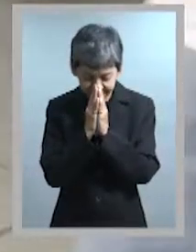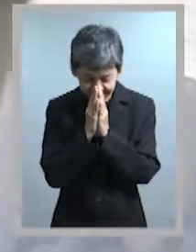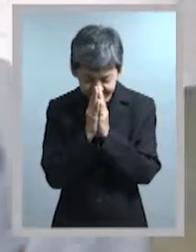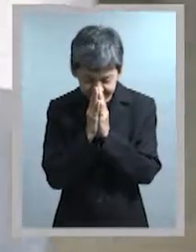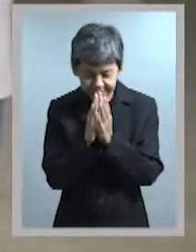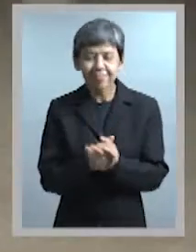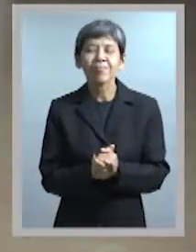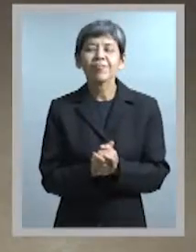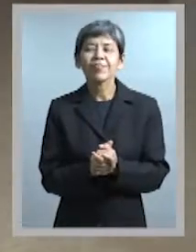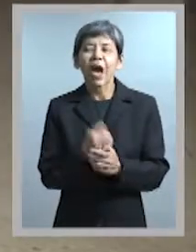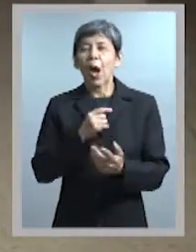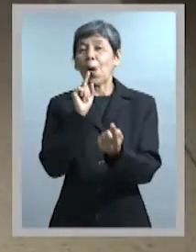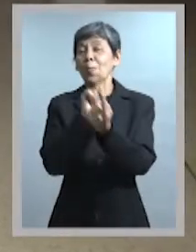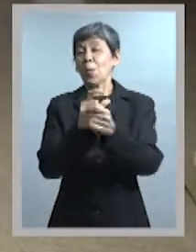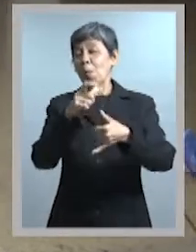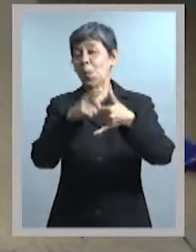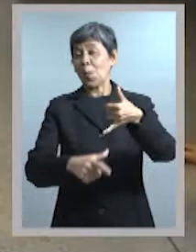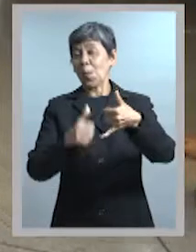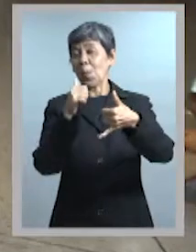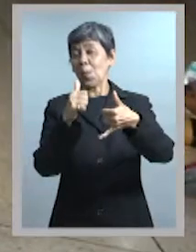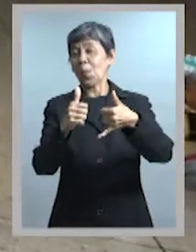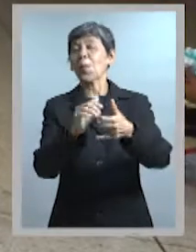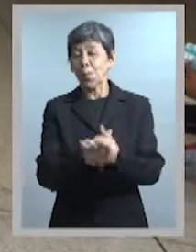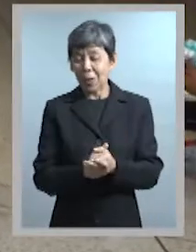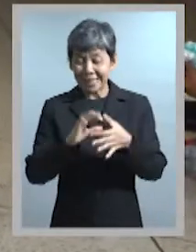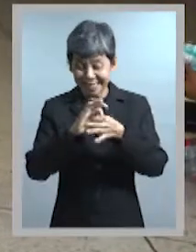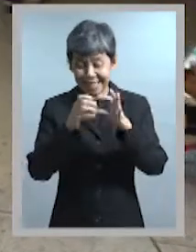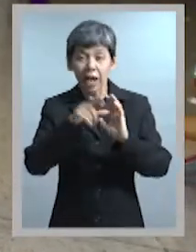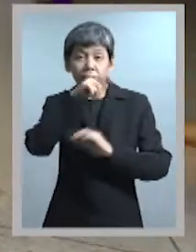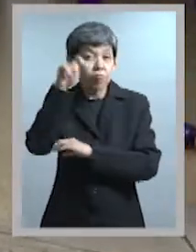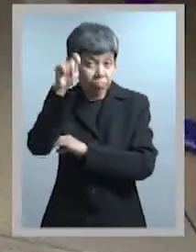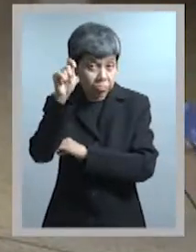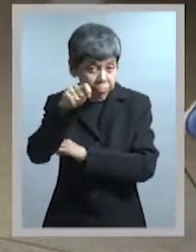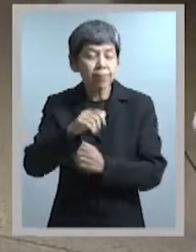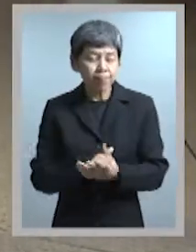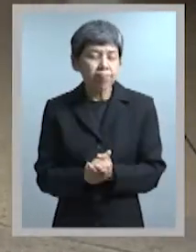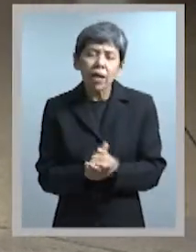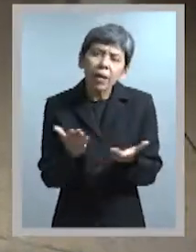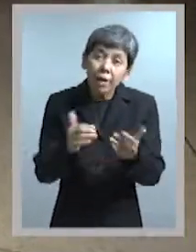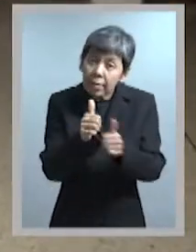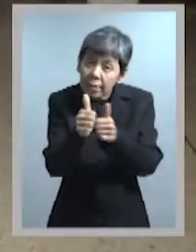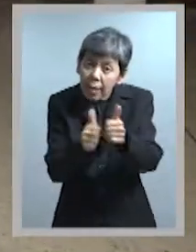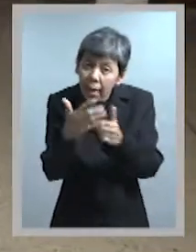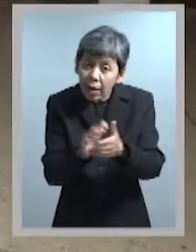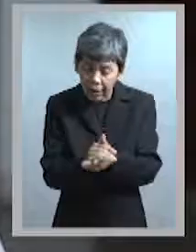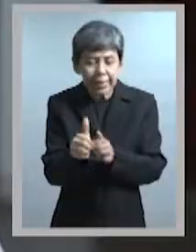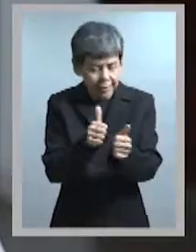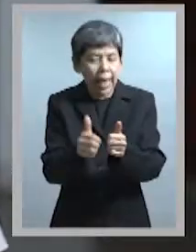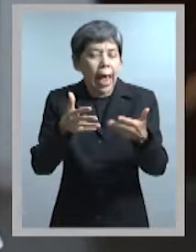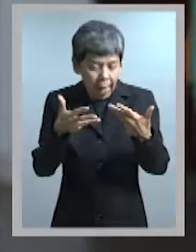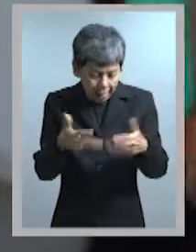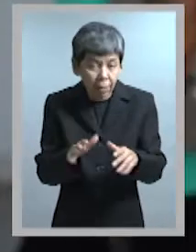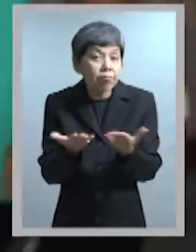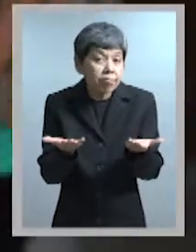สวัสดีครับโอ้ยนี่ผมมาเจอคนดังด้วยเนี่ย นักเกมเป็นนักกีฬาแบดมินตันใช่ไหมครับ ใช่ครับ เป็นไงวันนี้แข่งมาหรือยัง ก็